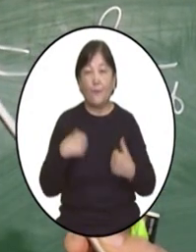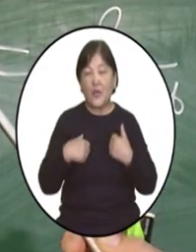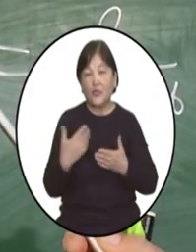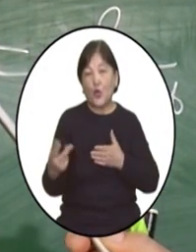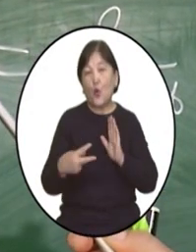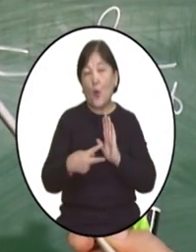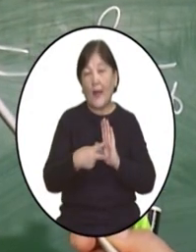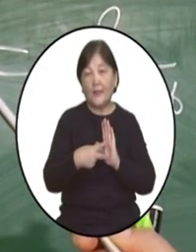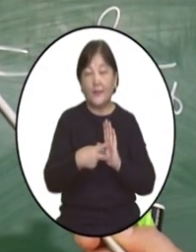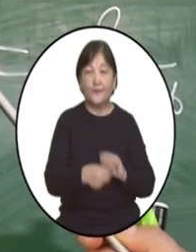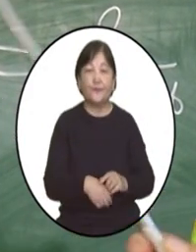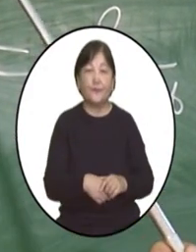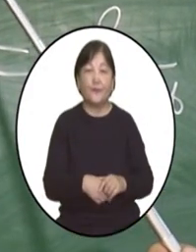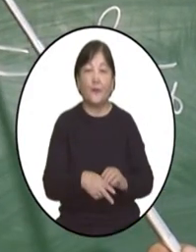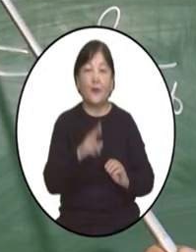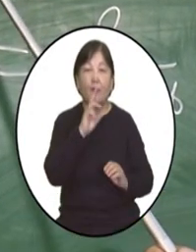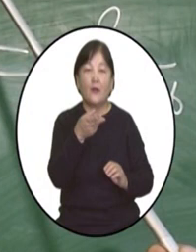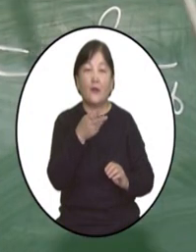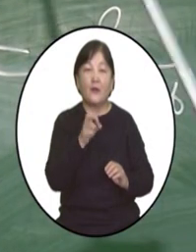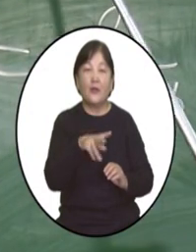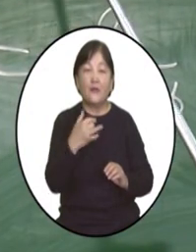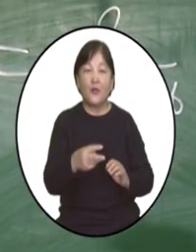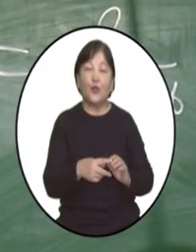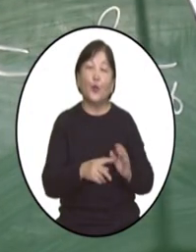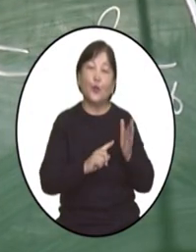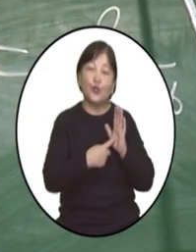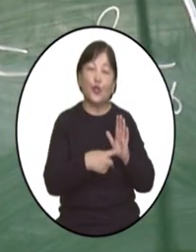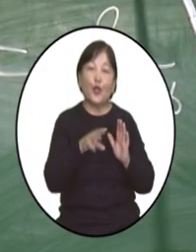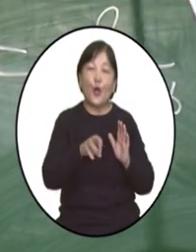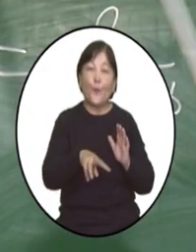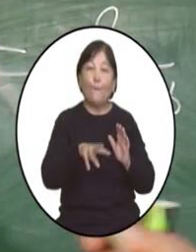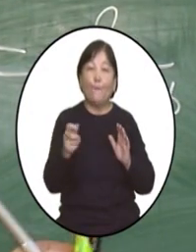хуваахан кельвиныг үрчхэн моль гэж хэлсэн байх нь. Үрчхэн